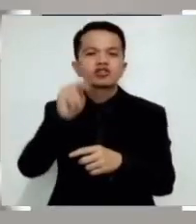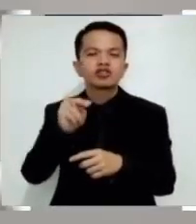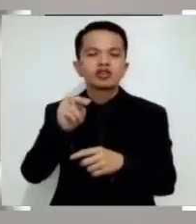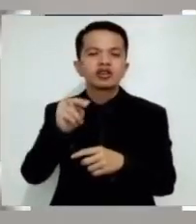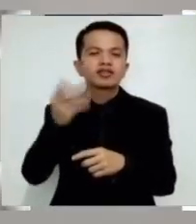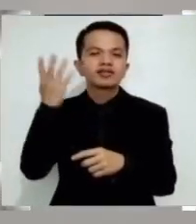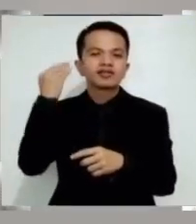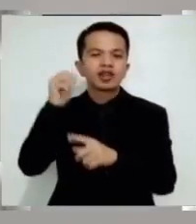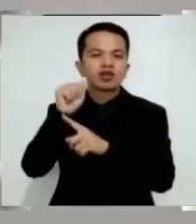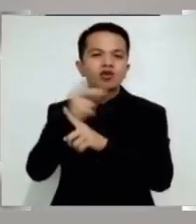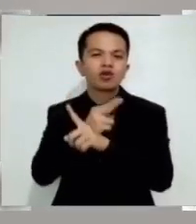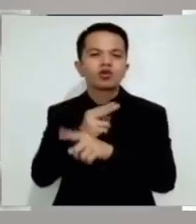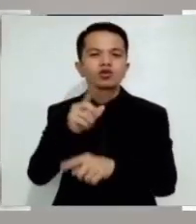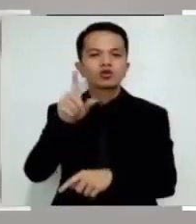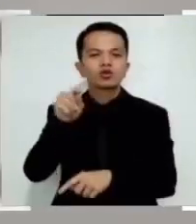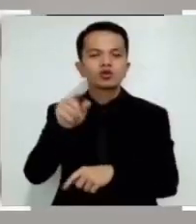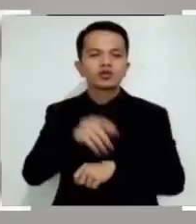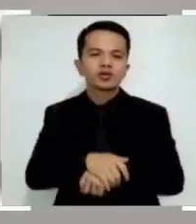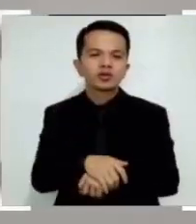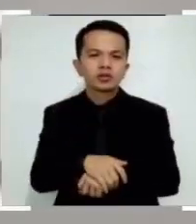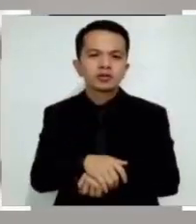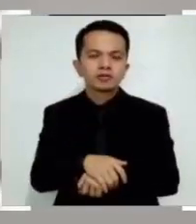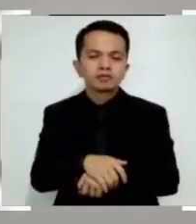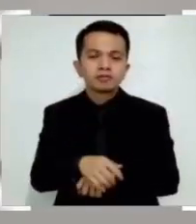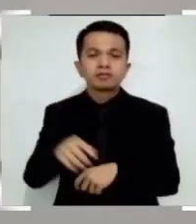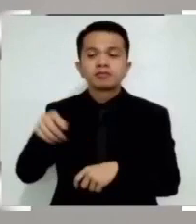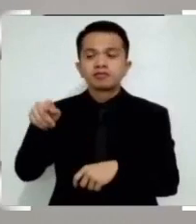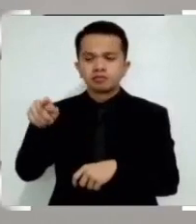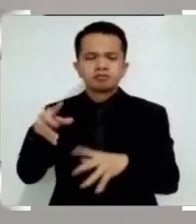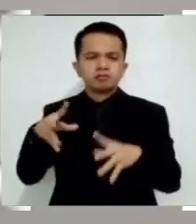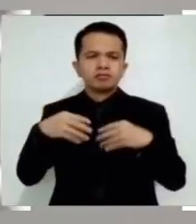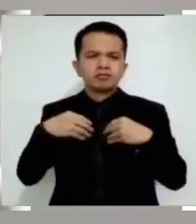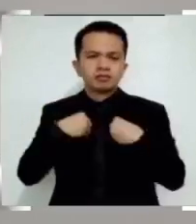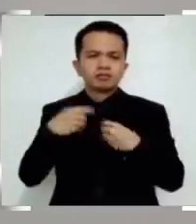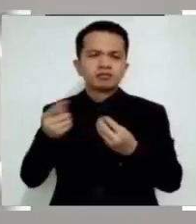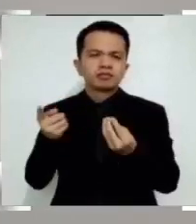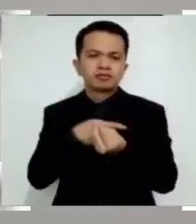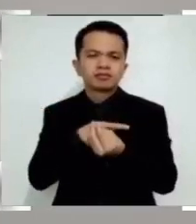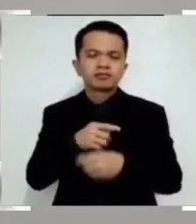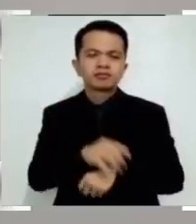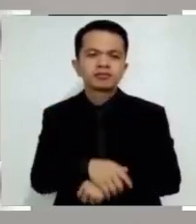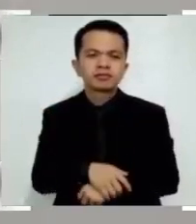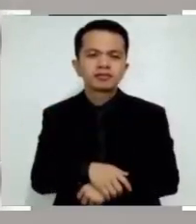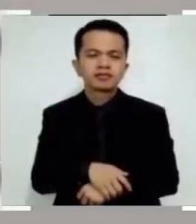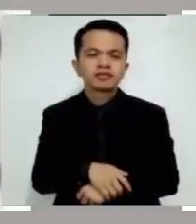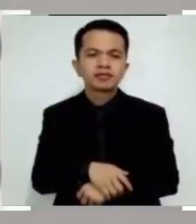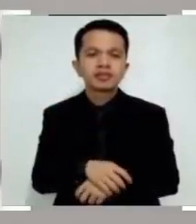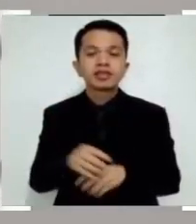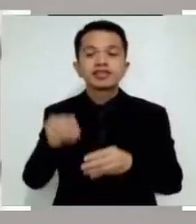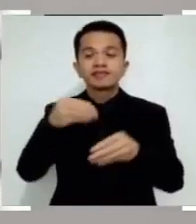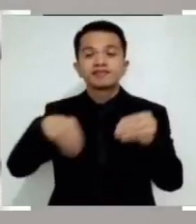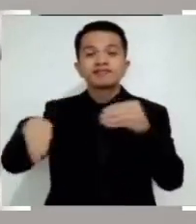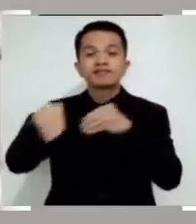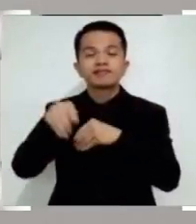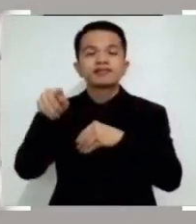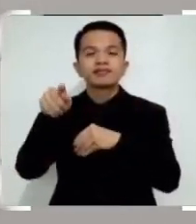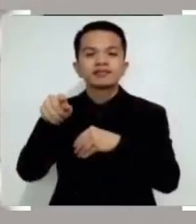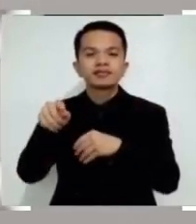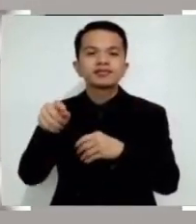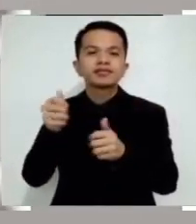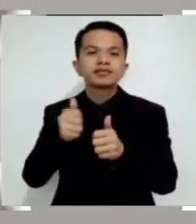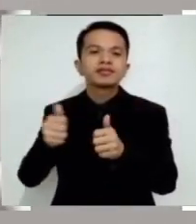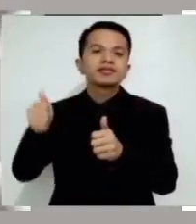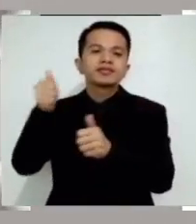20. Tanggap naman daw ni Piquero ang pagtanggal sa kanya sa pwesto. Papalitan siya ni Police Lieutenant Colonel Arnulfo